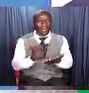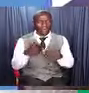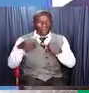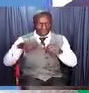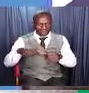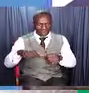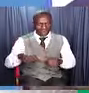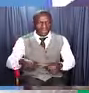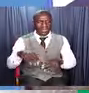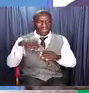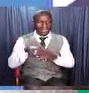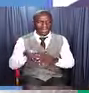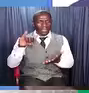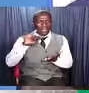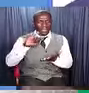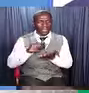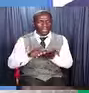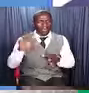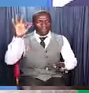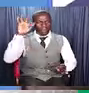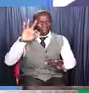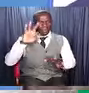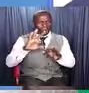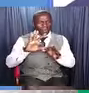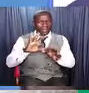Hatuwezi wenyewe Bwana Yesu. Kukaa.